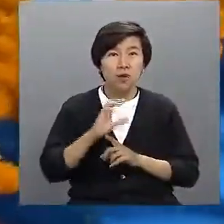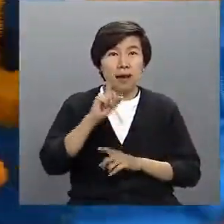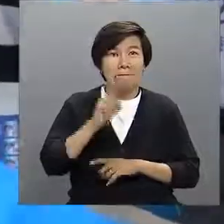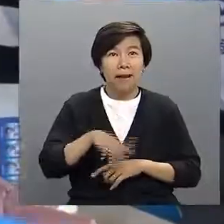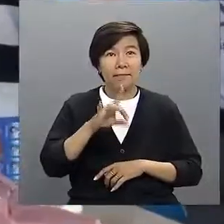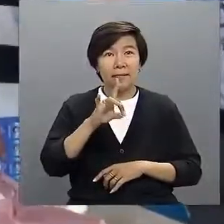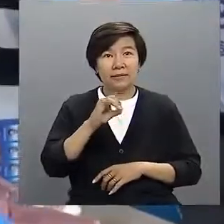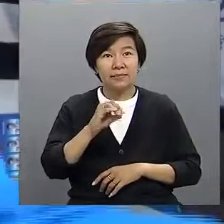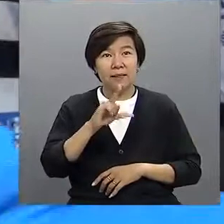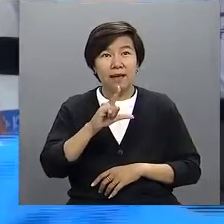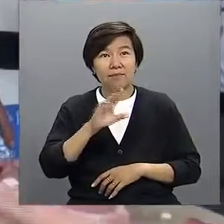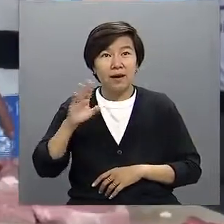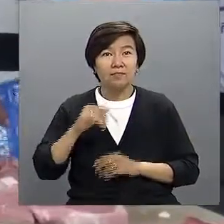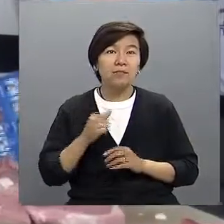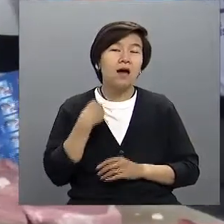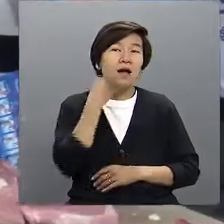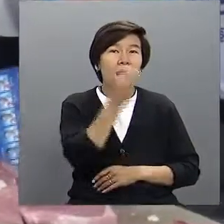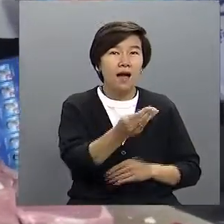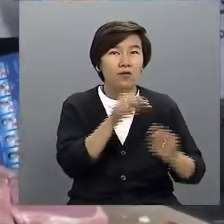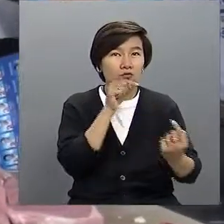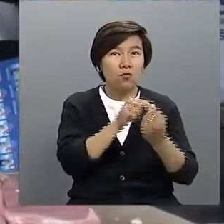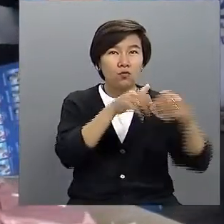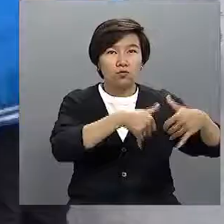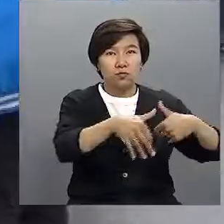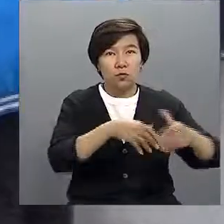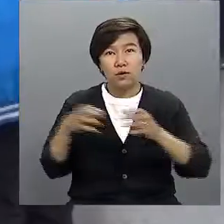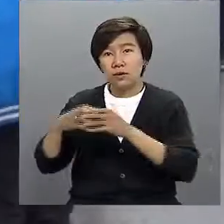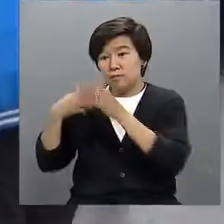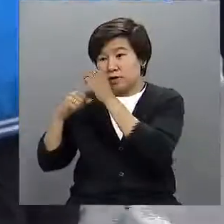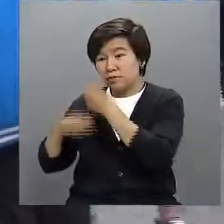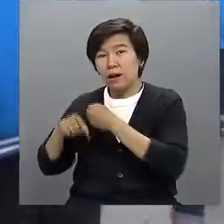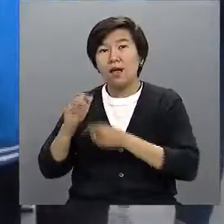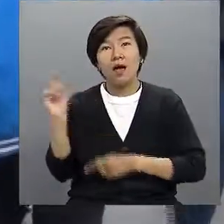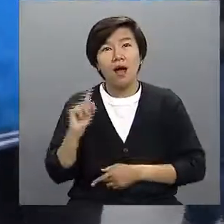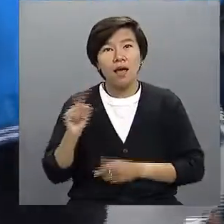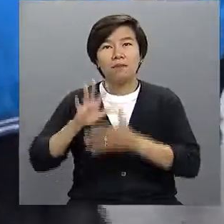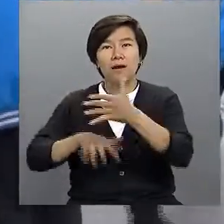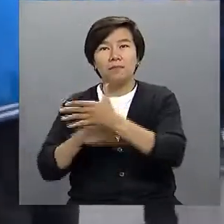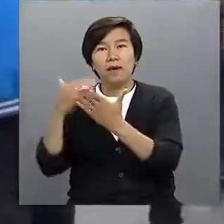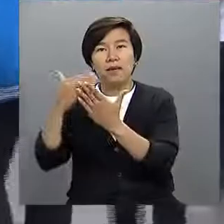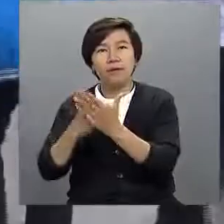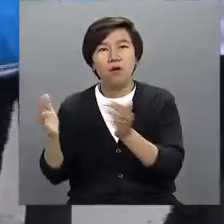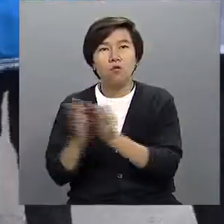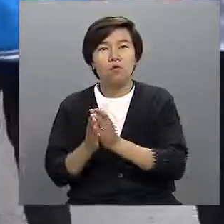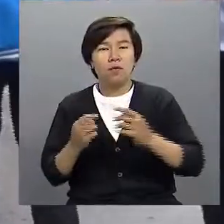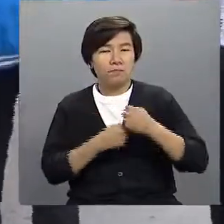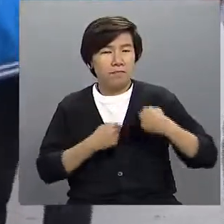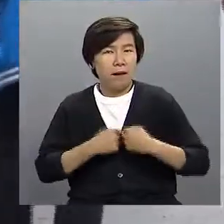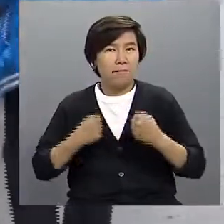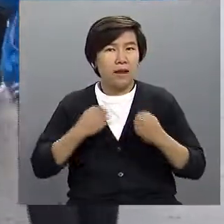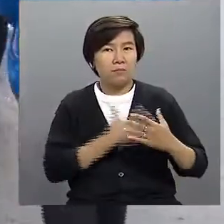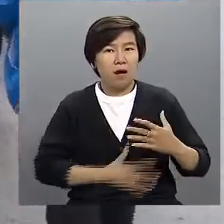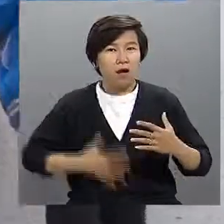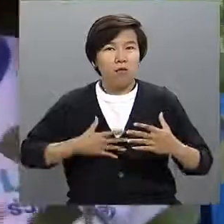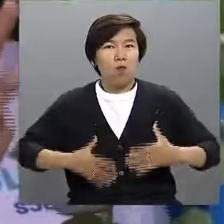งสู่ชุมชนท้องถิ่นโดยตรงส่วนทีมประชาธิปัตย์หาเสียงภายใต้นโยบายรวมพลังร่วมสร้างสุขโดยมีนโยบายหลักทั้